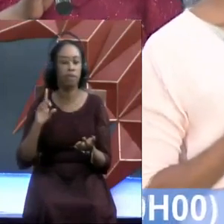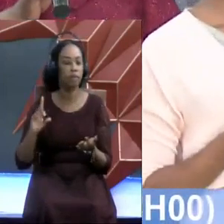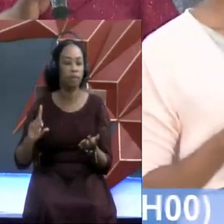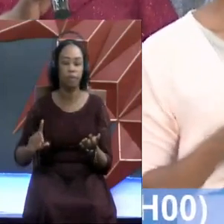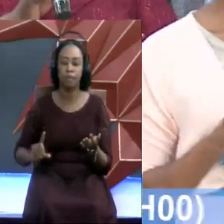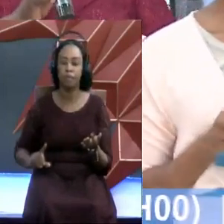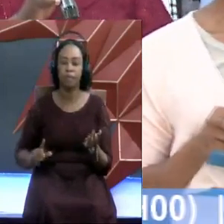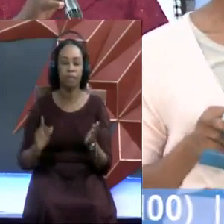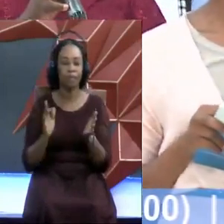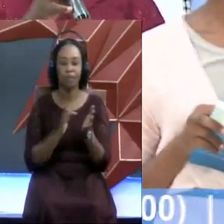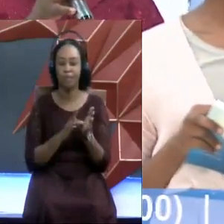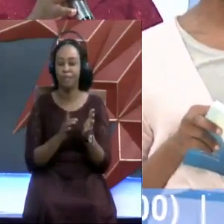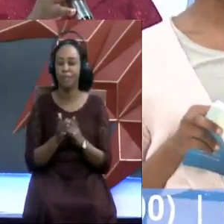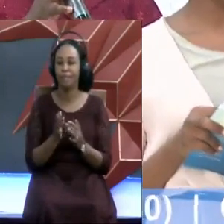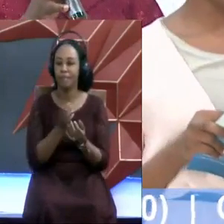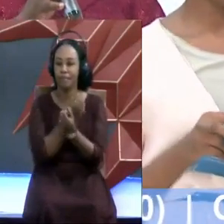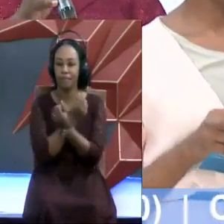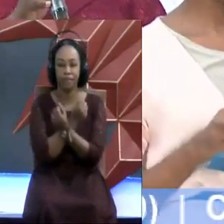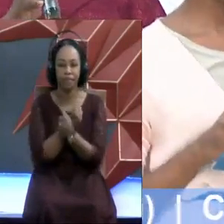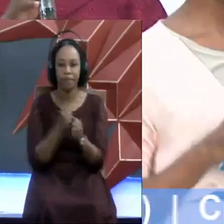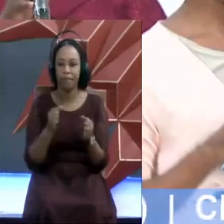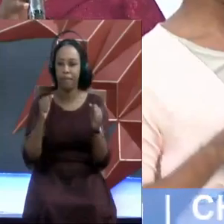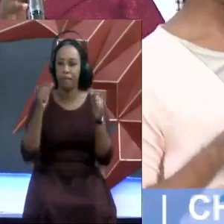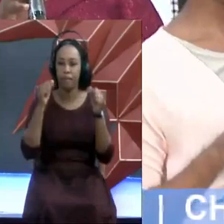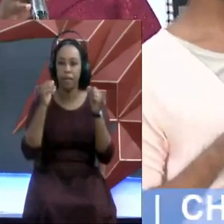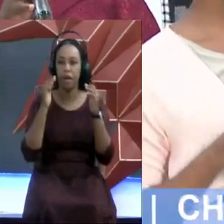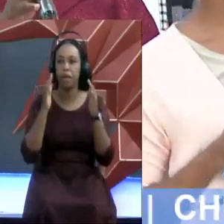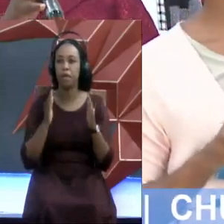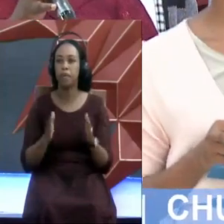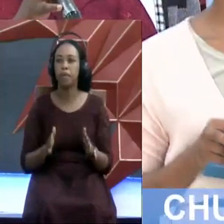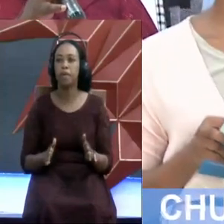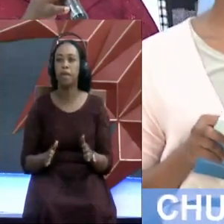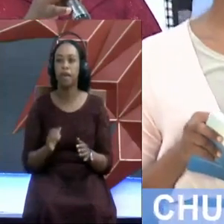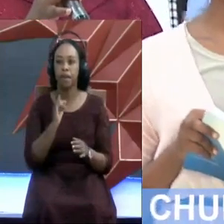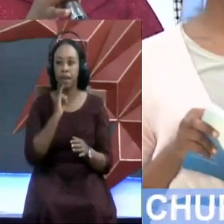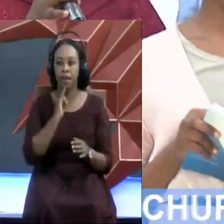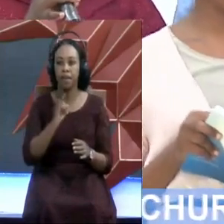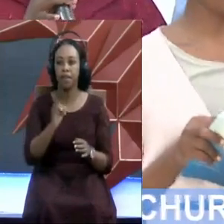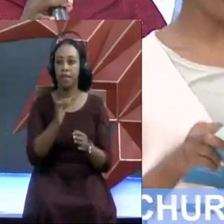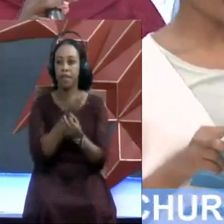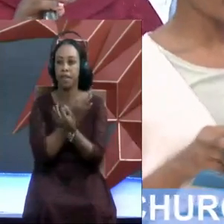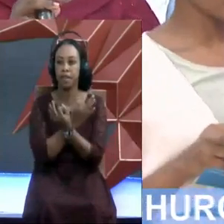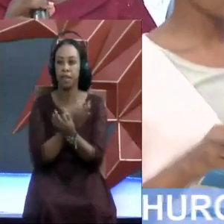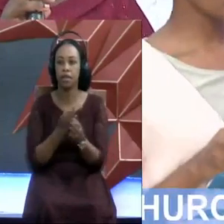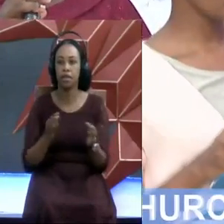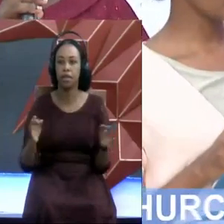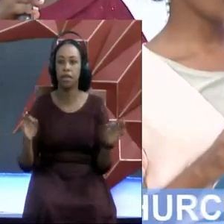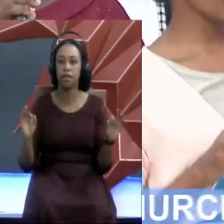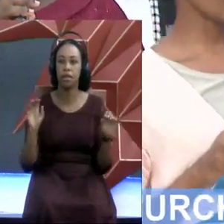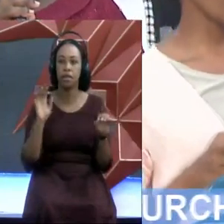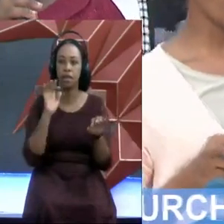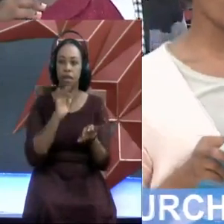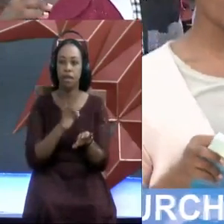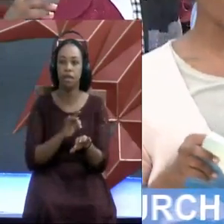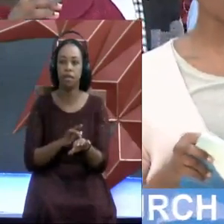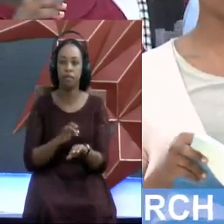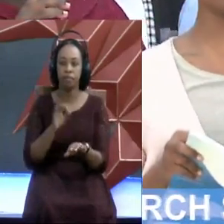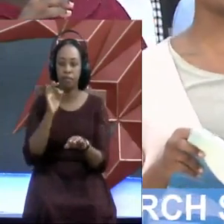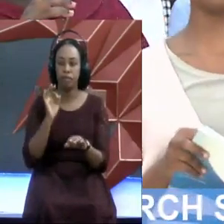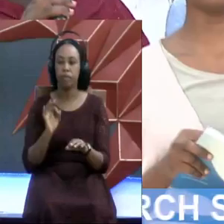Yesu mo kozi Iye anapona Shika Shika